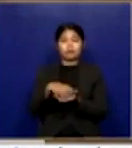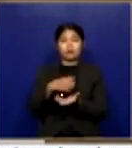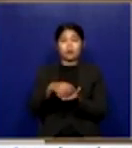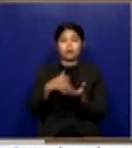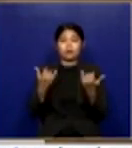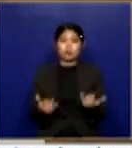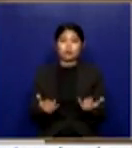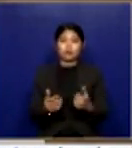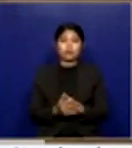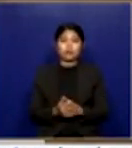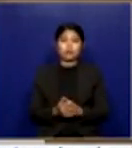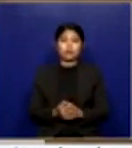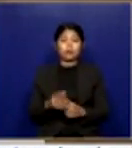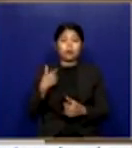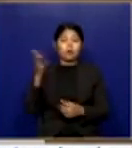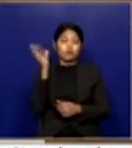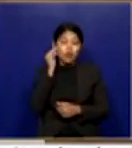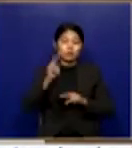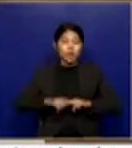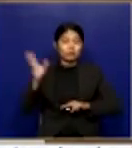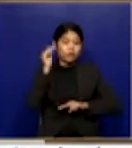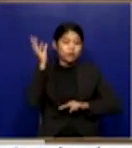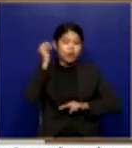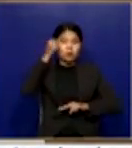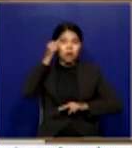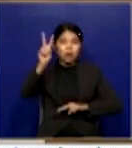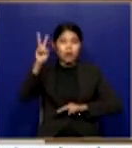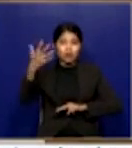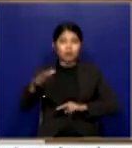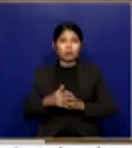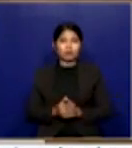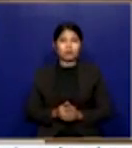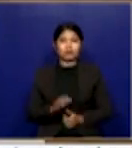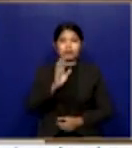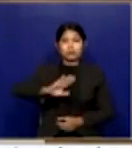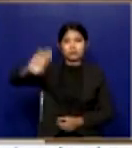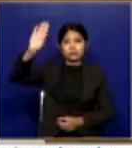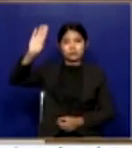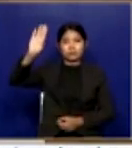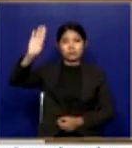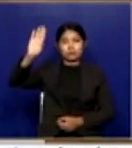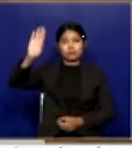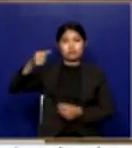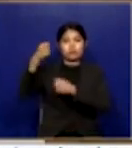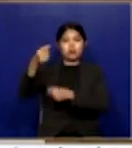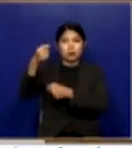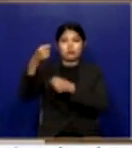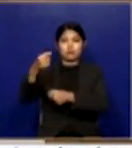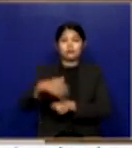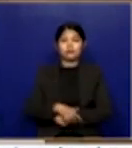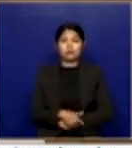เท่านี้เพราะว่าท่านผมก็functionมา 2วันเต็มแล้วครับถ้ามาทานครับผมขอประท้วงท่านนายกท่าน REครับ